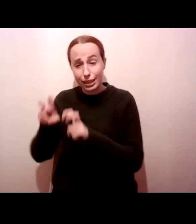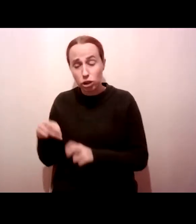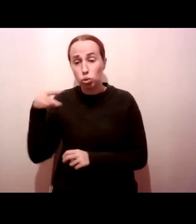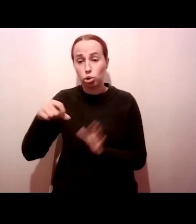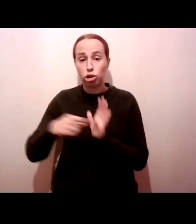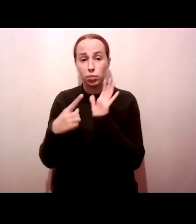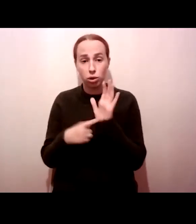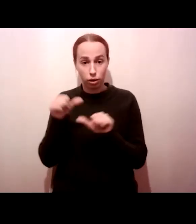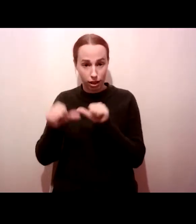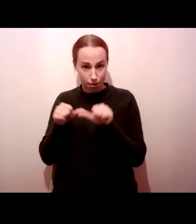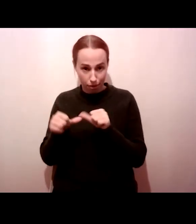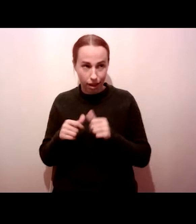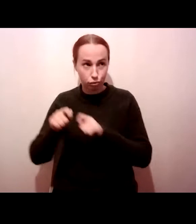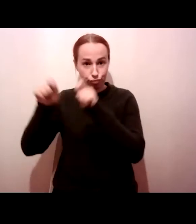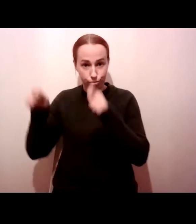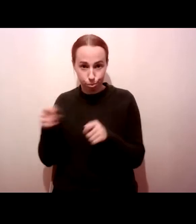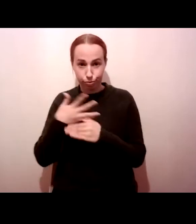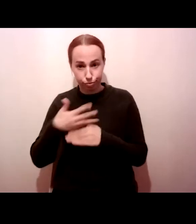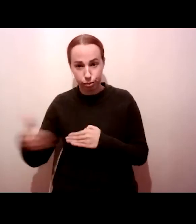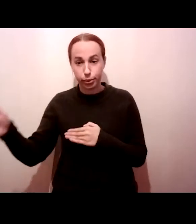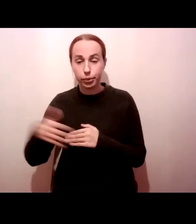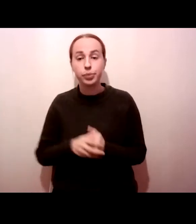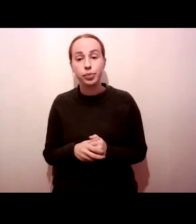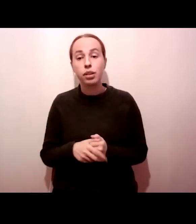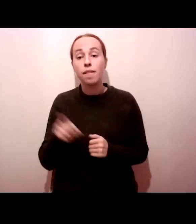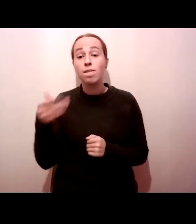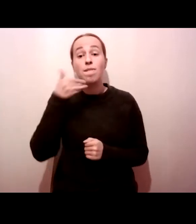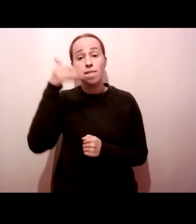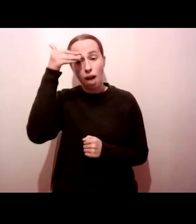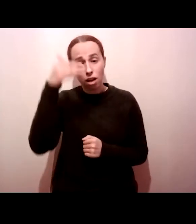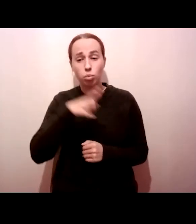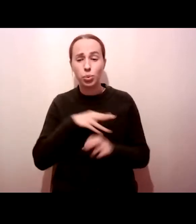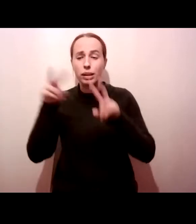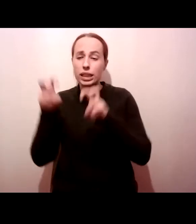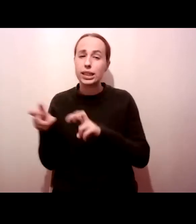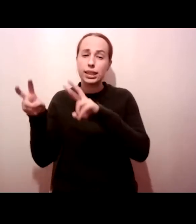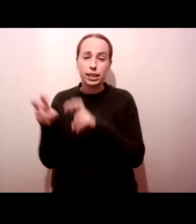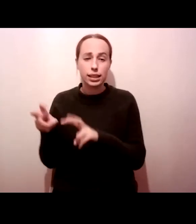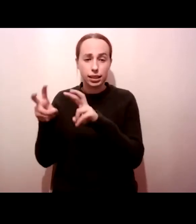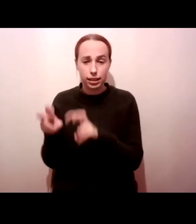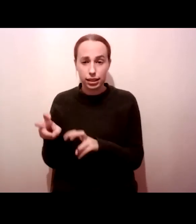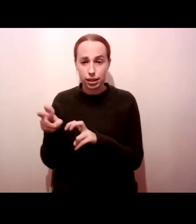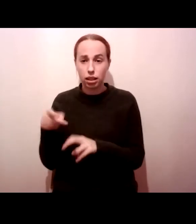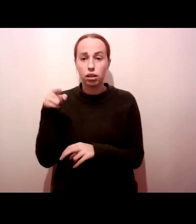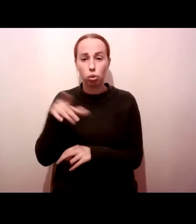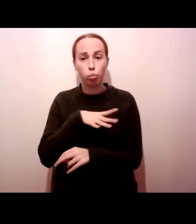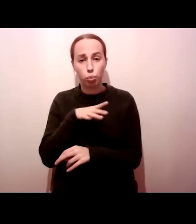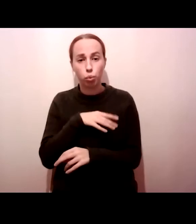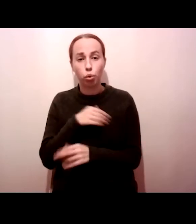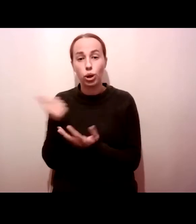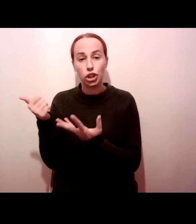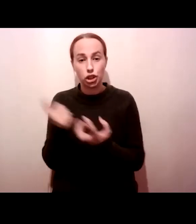2017 metais. Visą vasarą atlikome tyrimą, kuriame dalyvavo 600